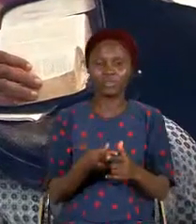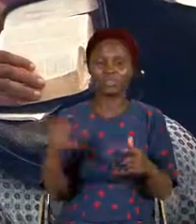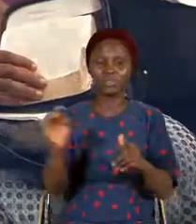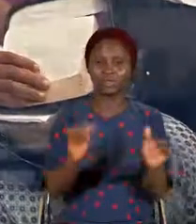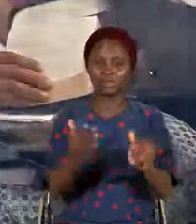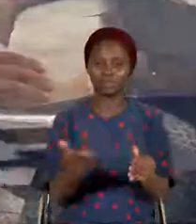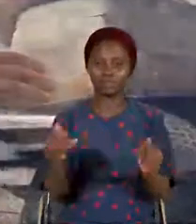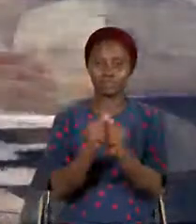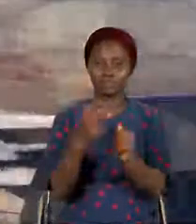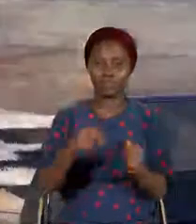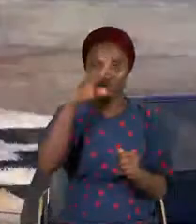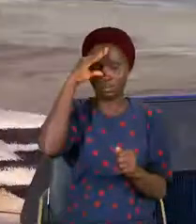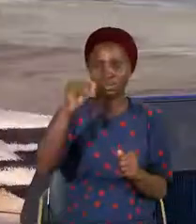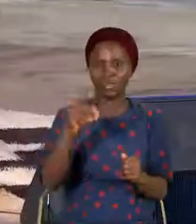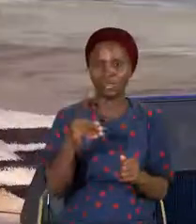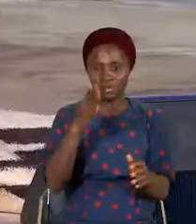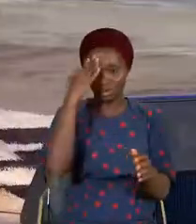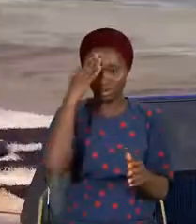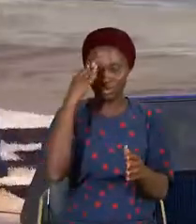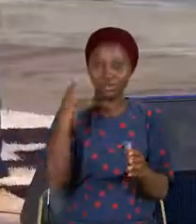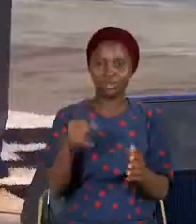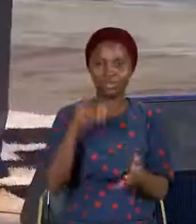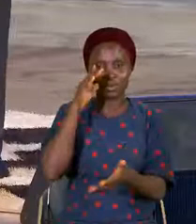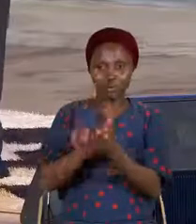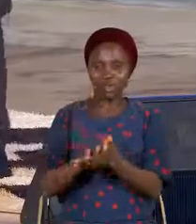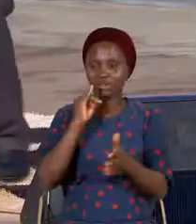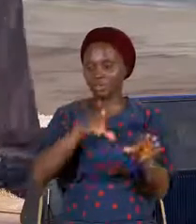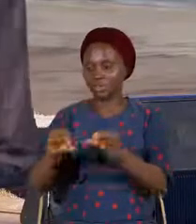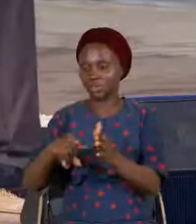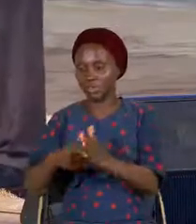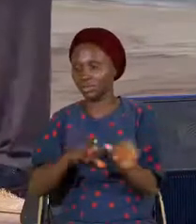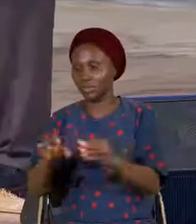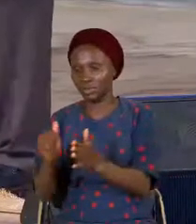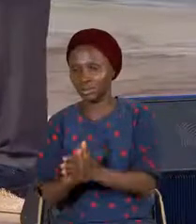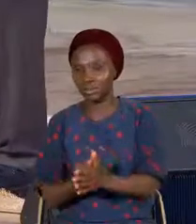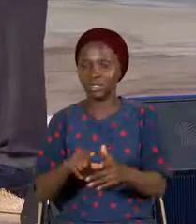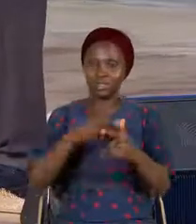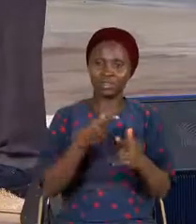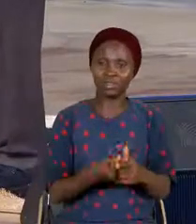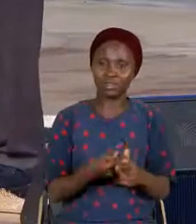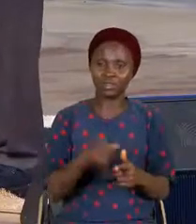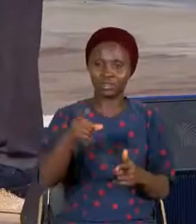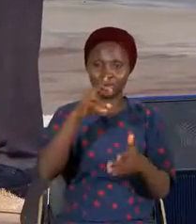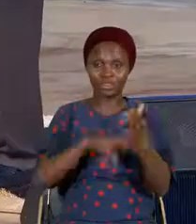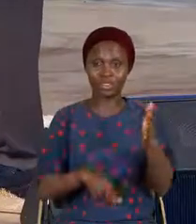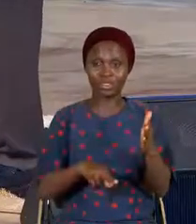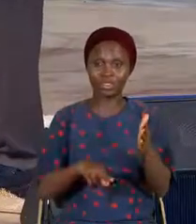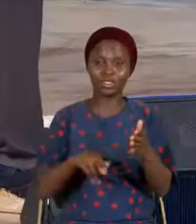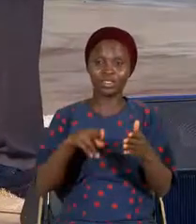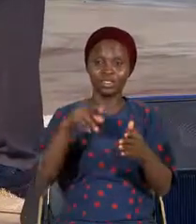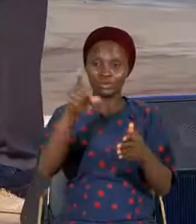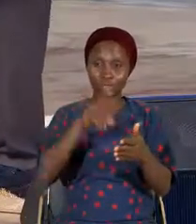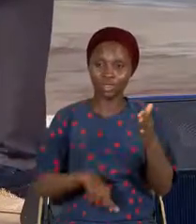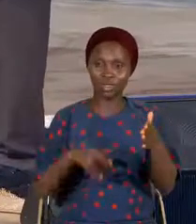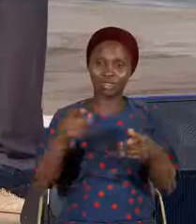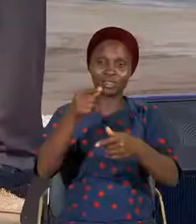Ensuite, la même chose s'applique à l'homme. Peut-être la femme se comporte mal. Alors, tu as lu vraiment au sujet